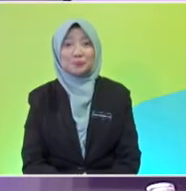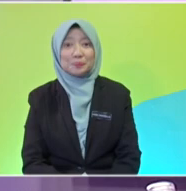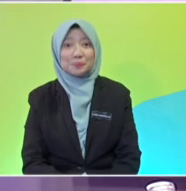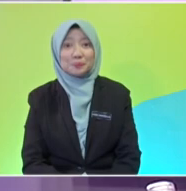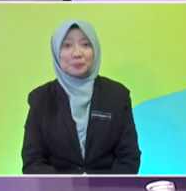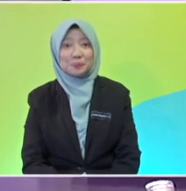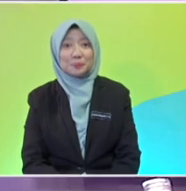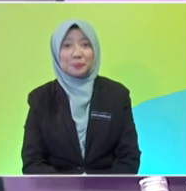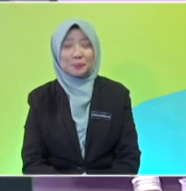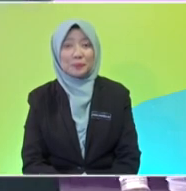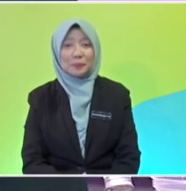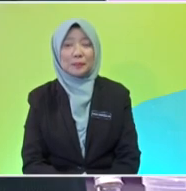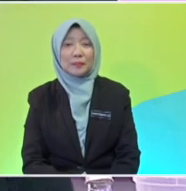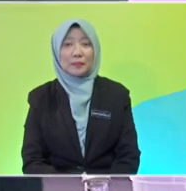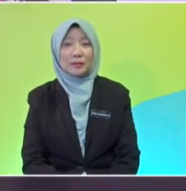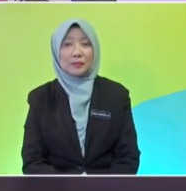kemudian